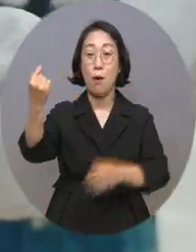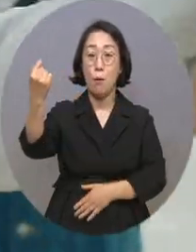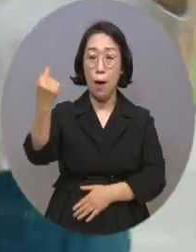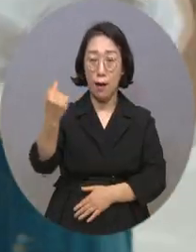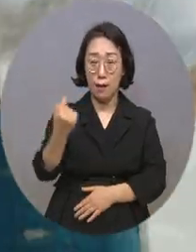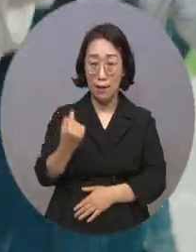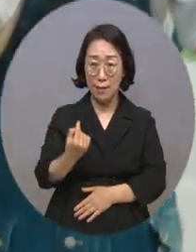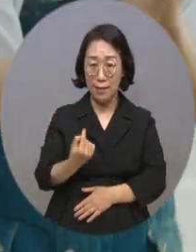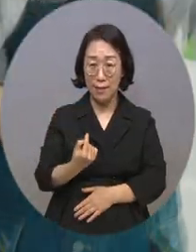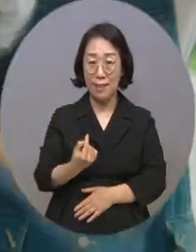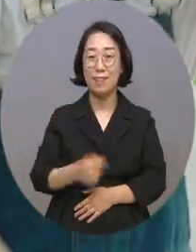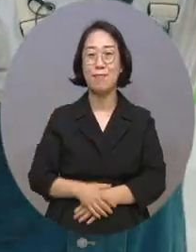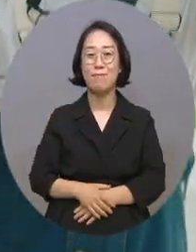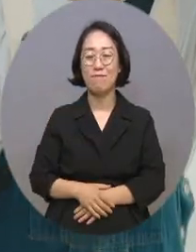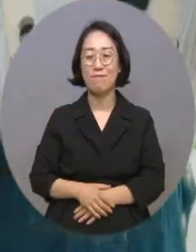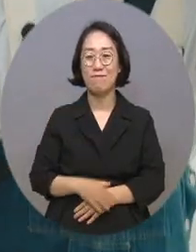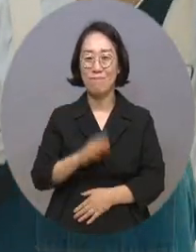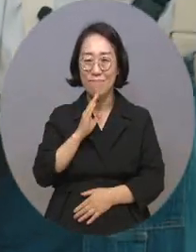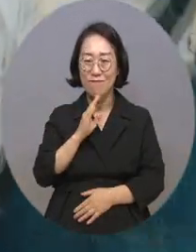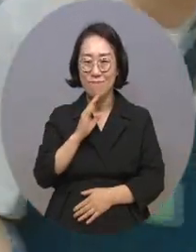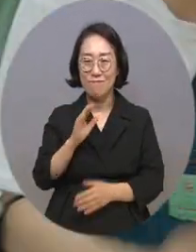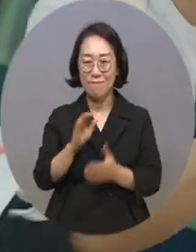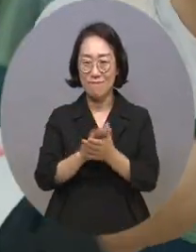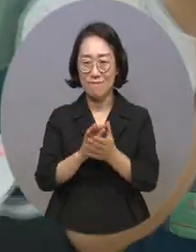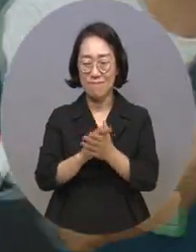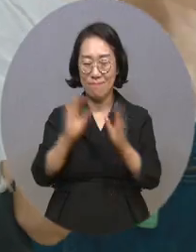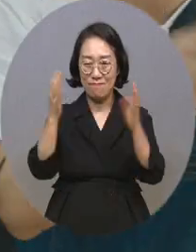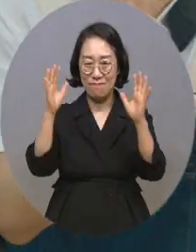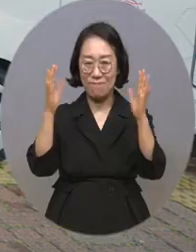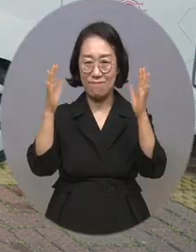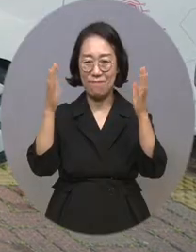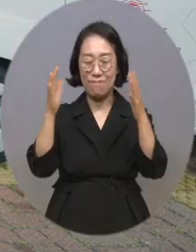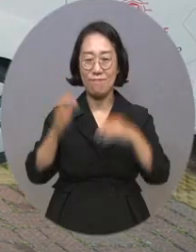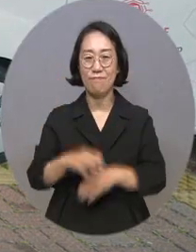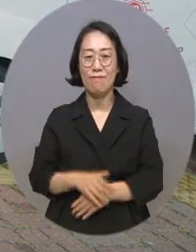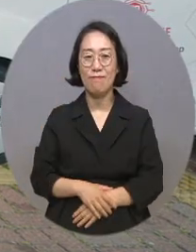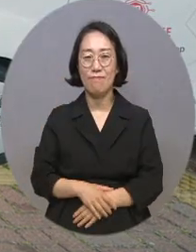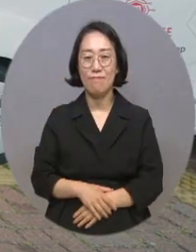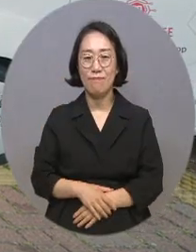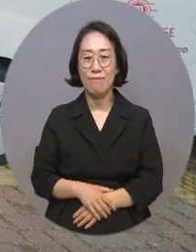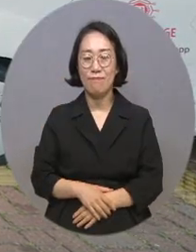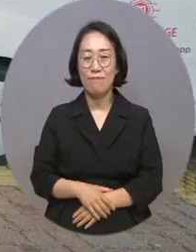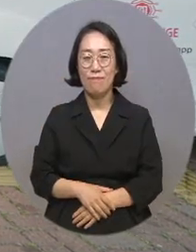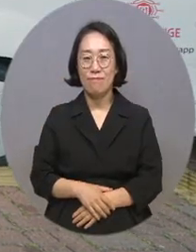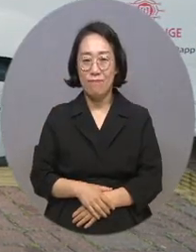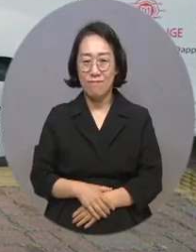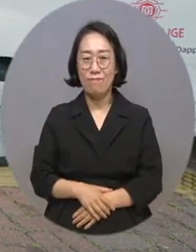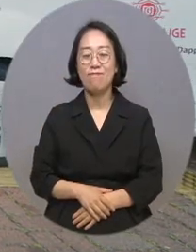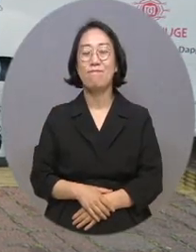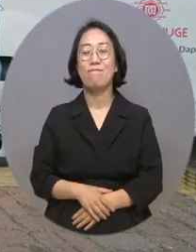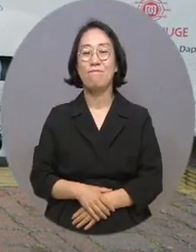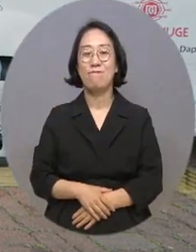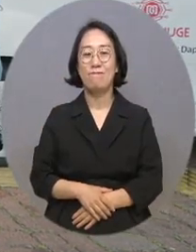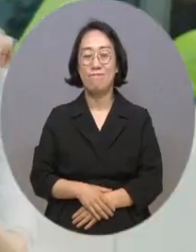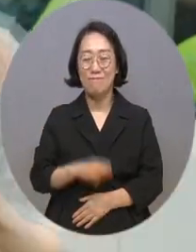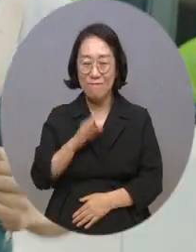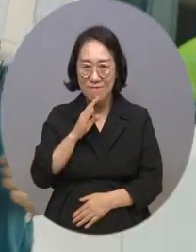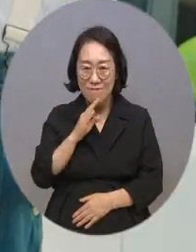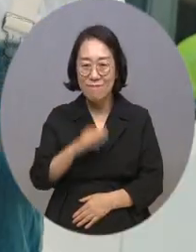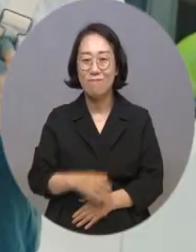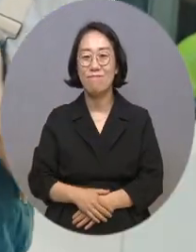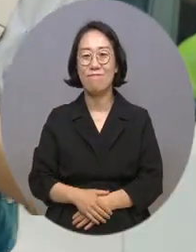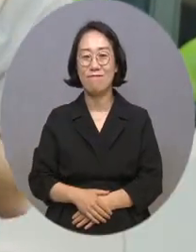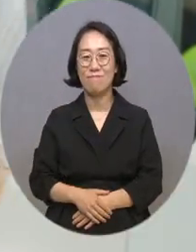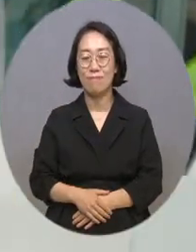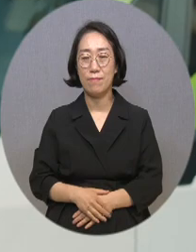왔네요. 감사합니다. 박수 선생님! 아이고, 박수 선생님! 저희가